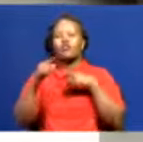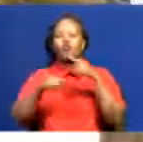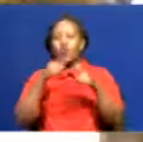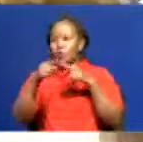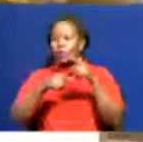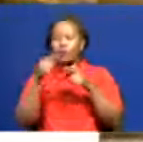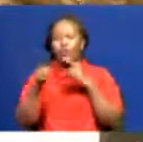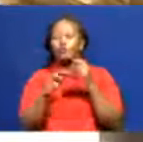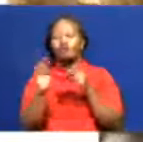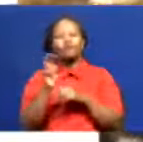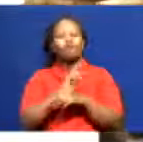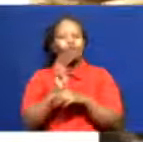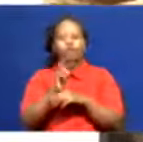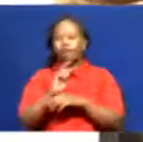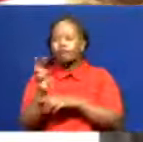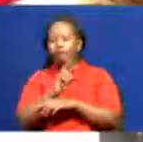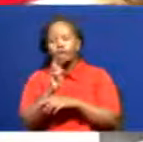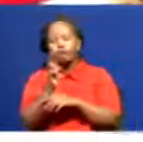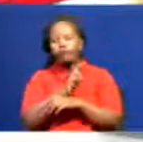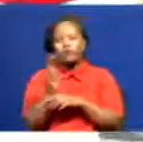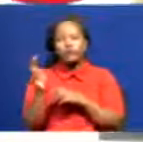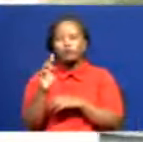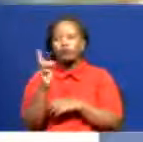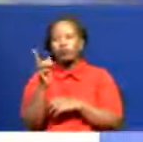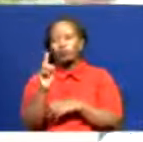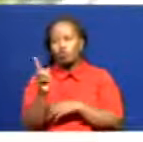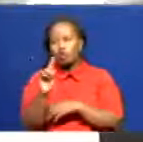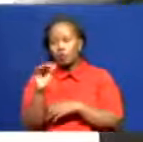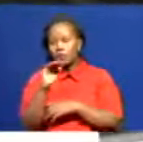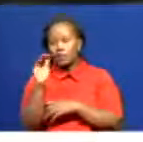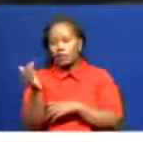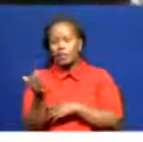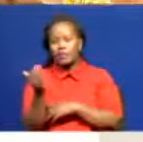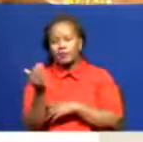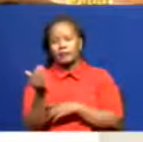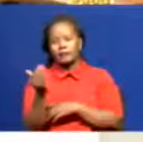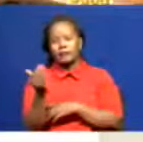different parts of the city. Michael Moniga for Prime Edition.